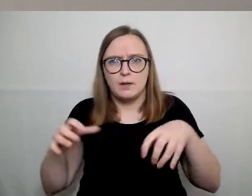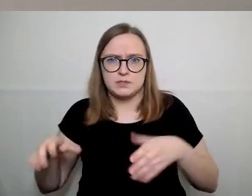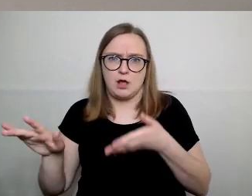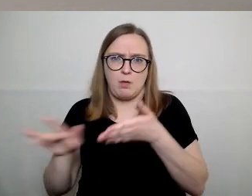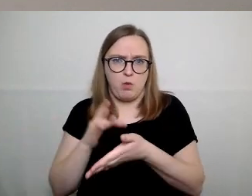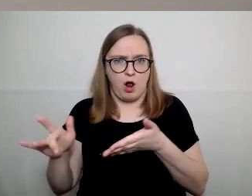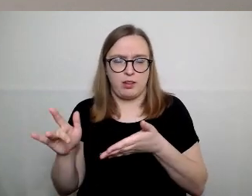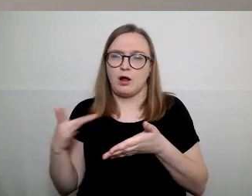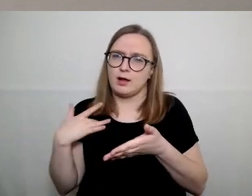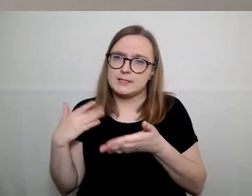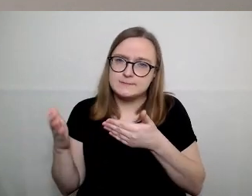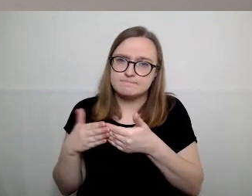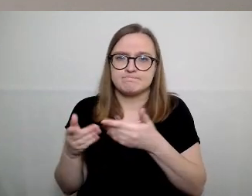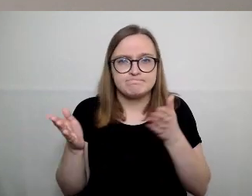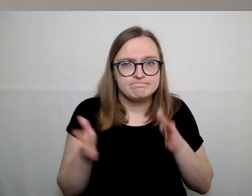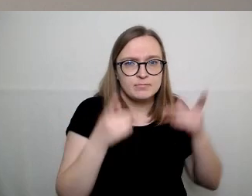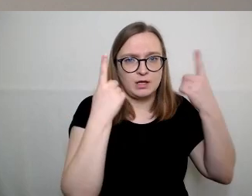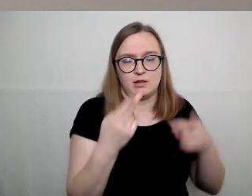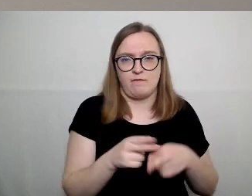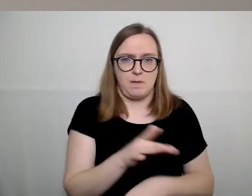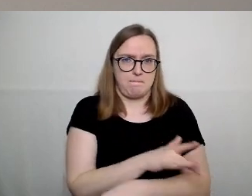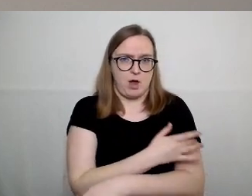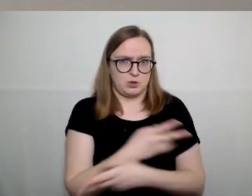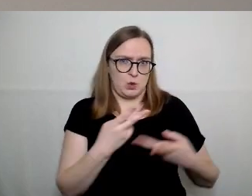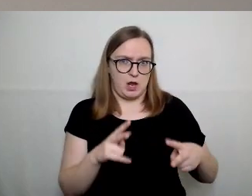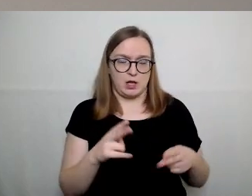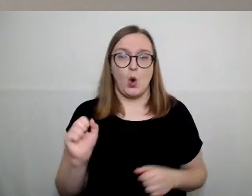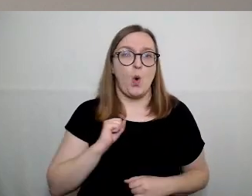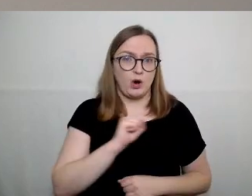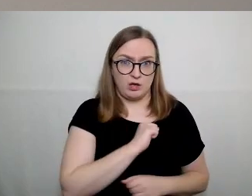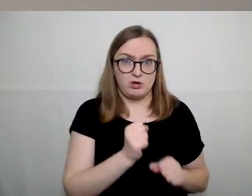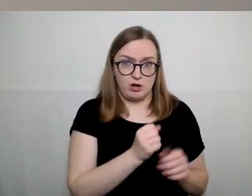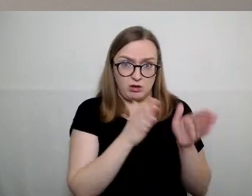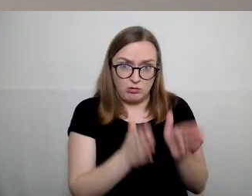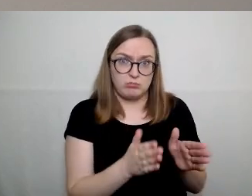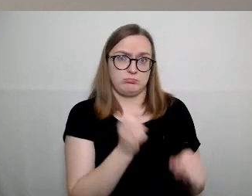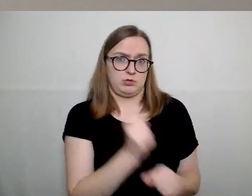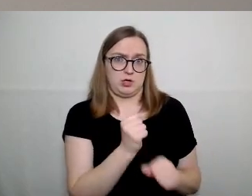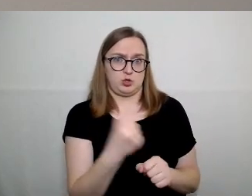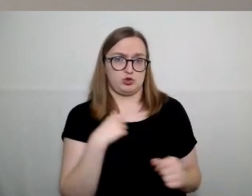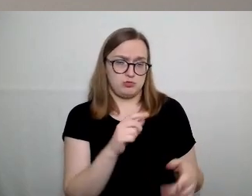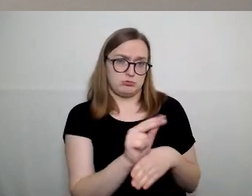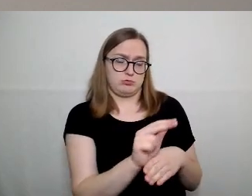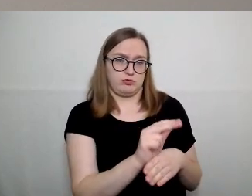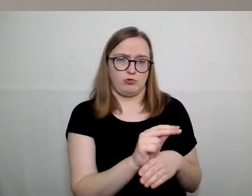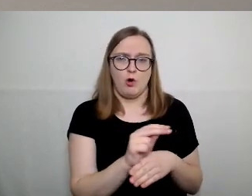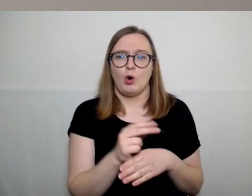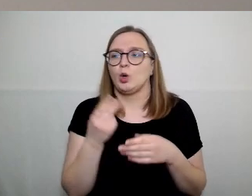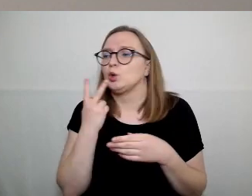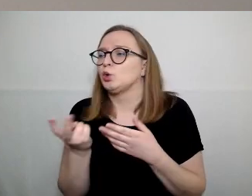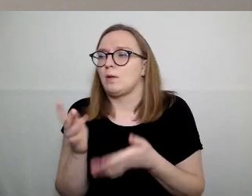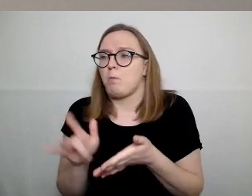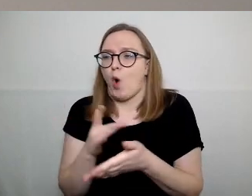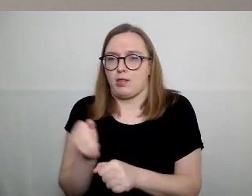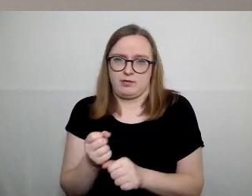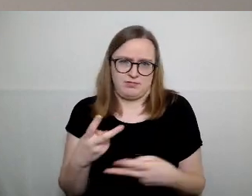tikrųjų tokių paslaugų reiktų vengti, o gydytojai turėtų koncentruotis būtent į sveikatos paslaugos suteikimą, kokybiškos sveikatos